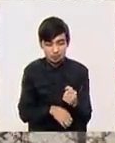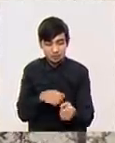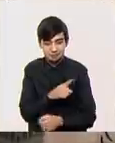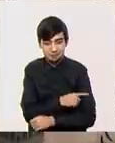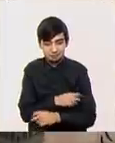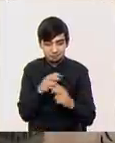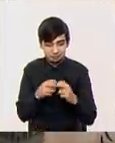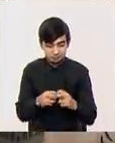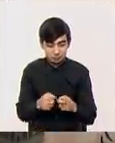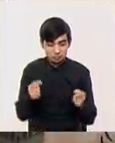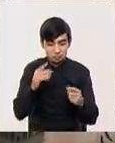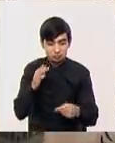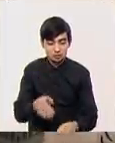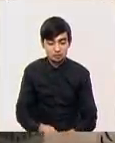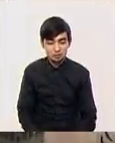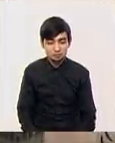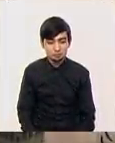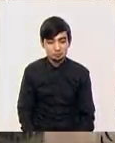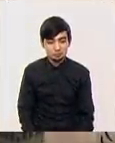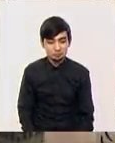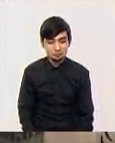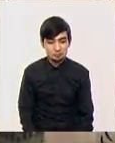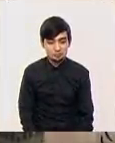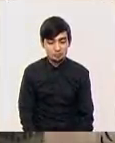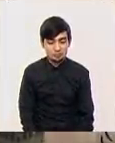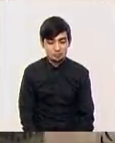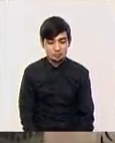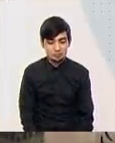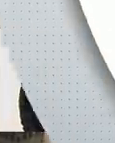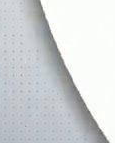белгілі болады. Мақсат Жақсыбайұлы, Информ бюро, Шымкент.